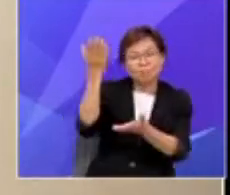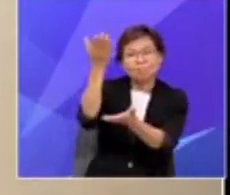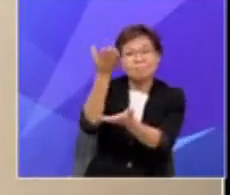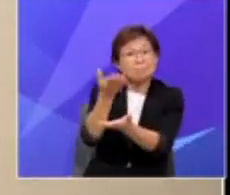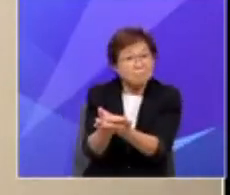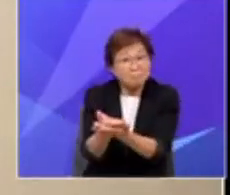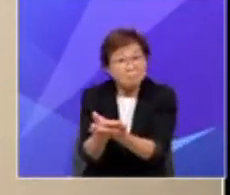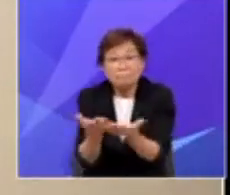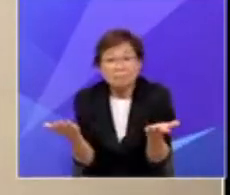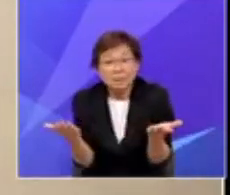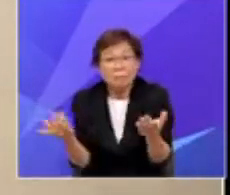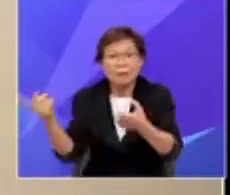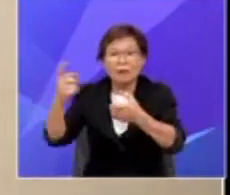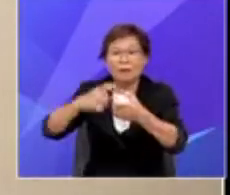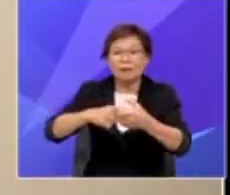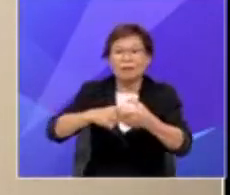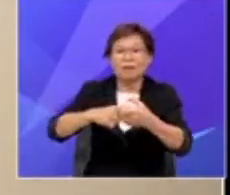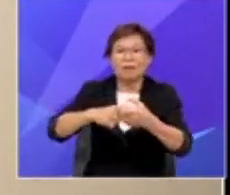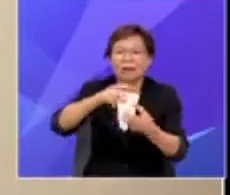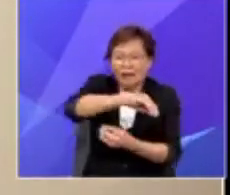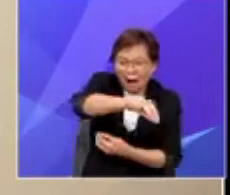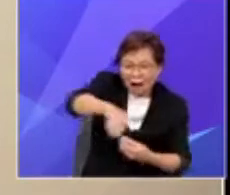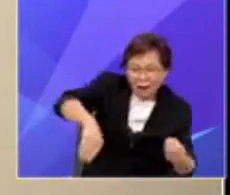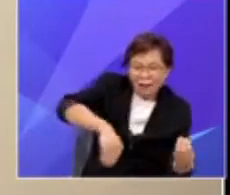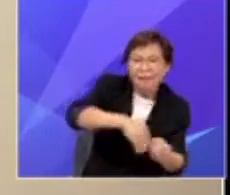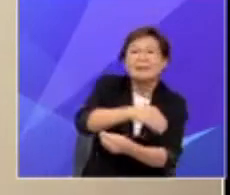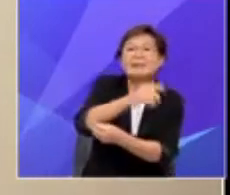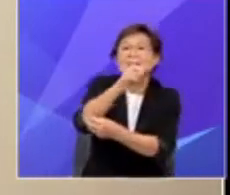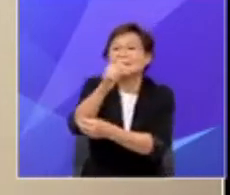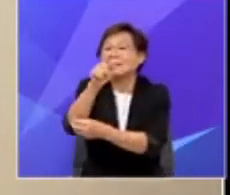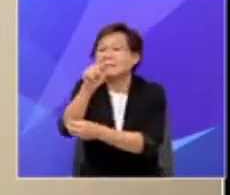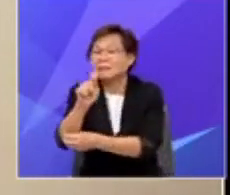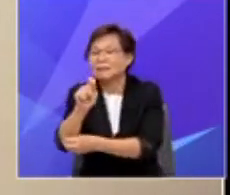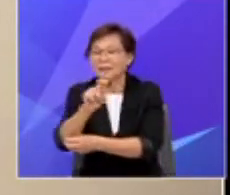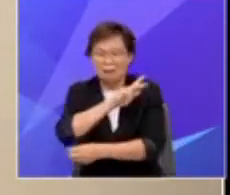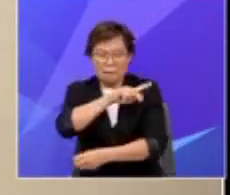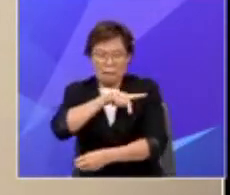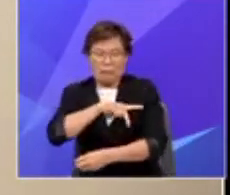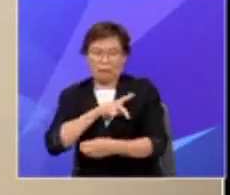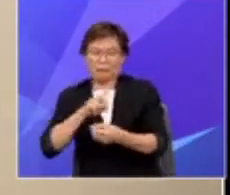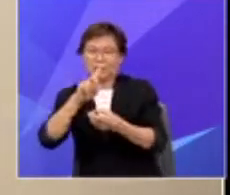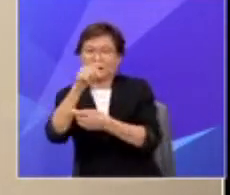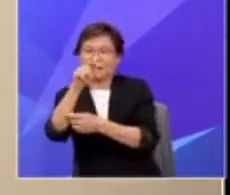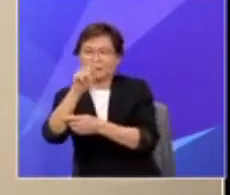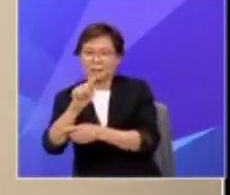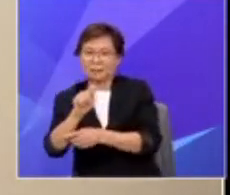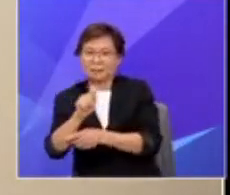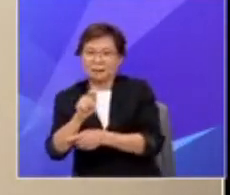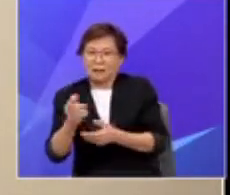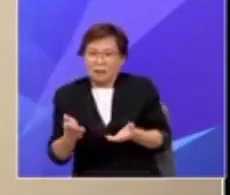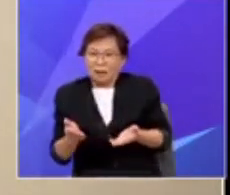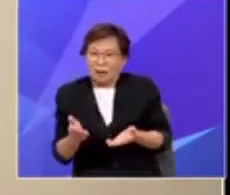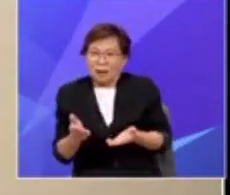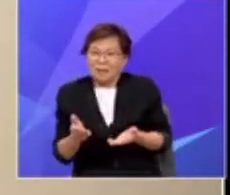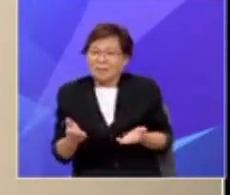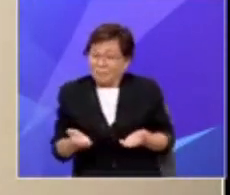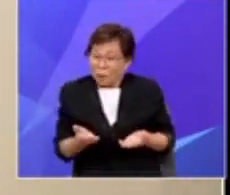adalah mengenai aliran data ataupun profesi Tata dan localization